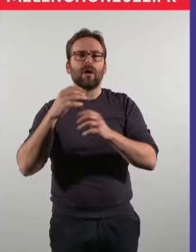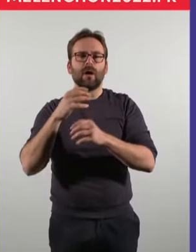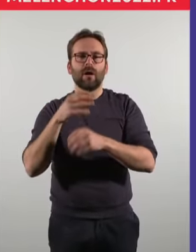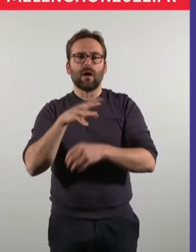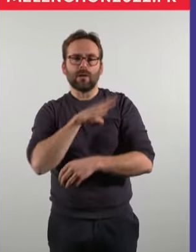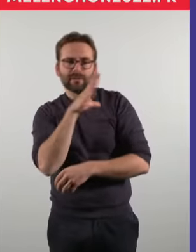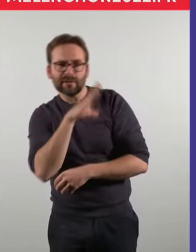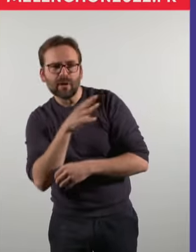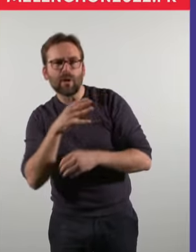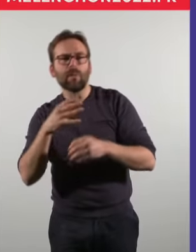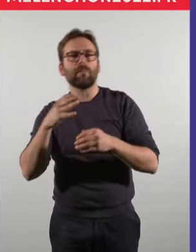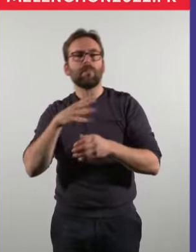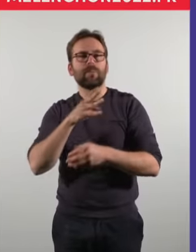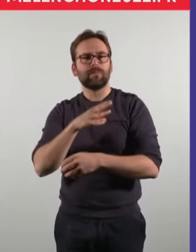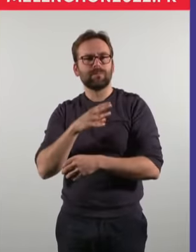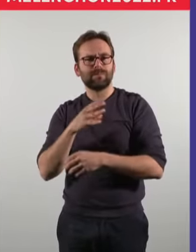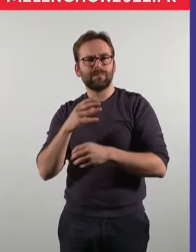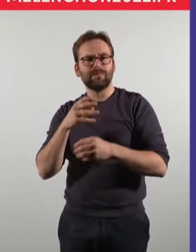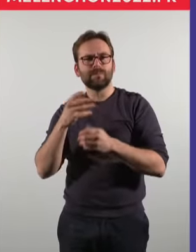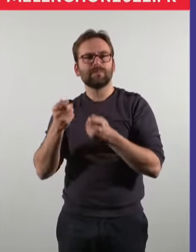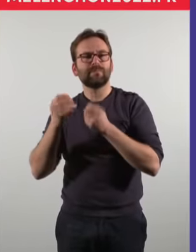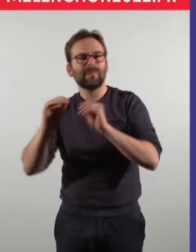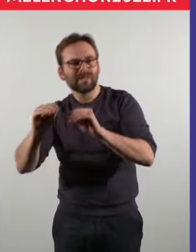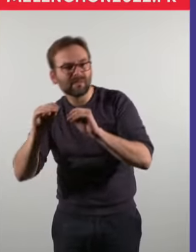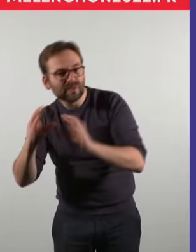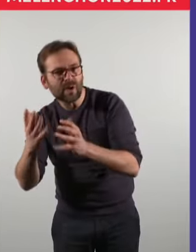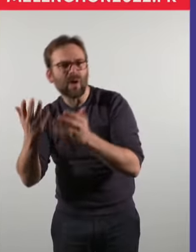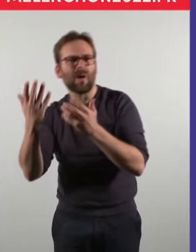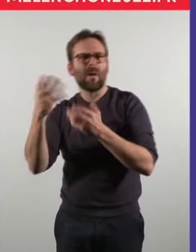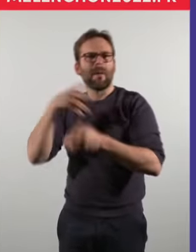pour les services publics.